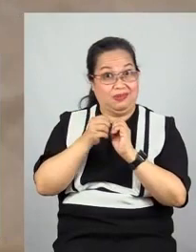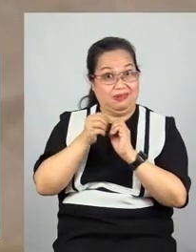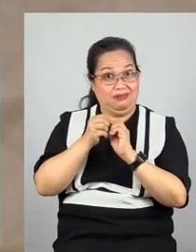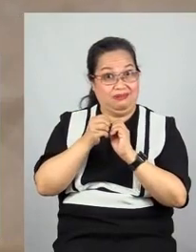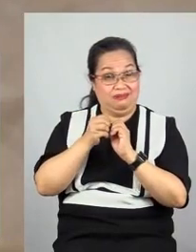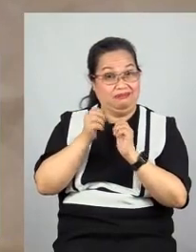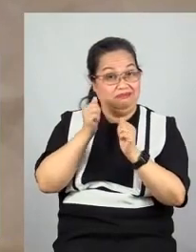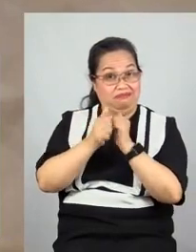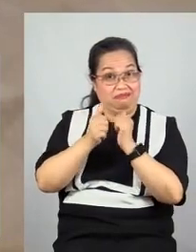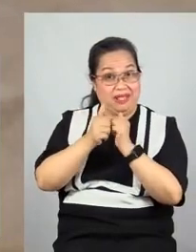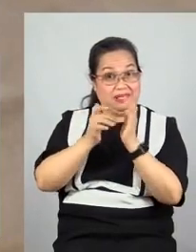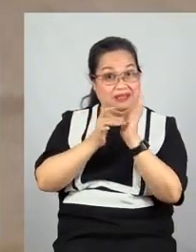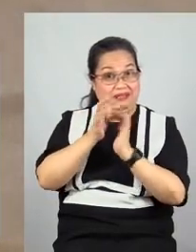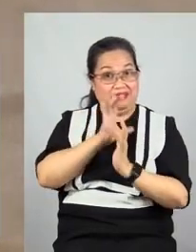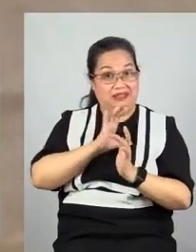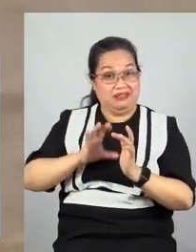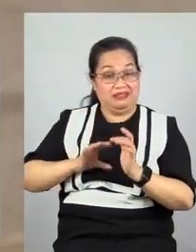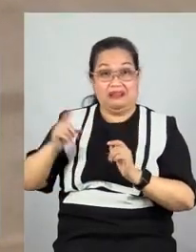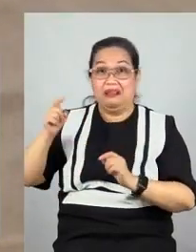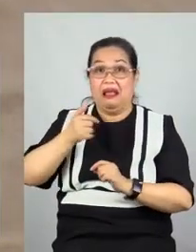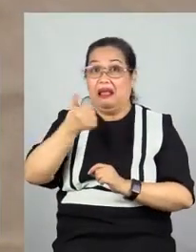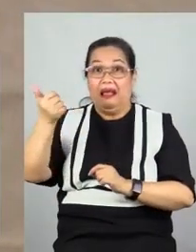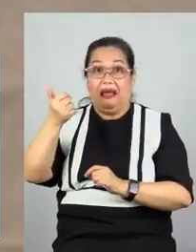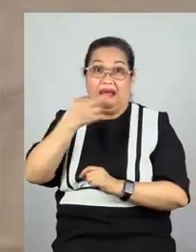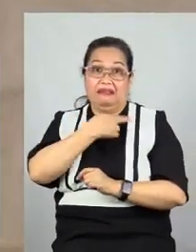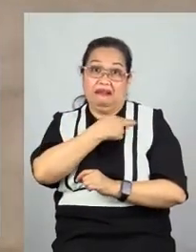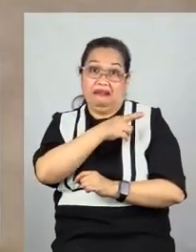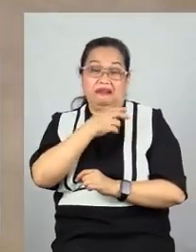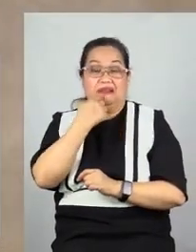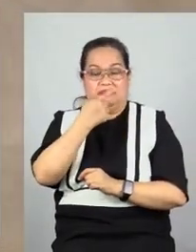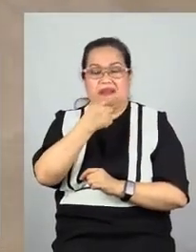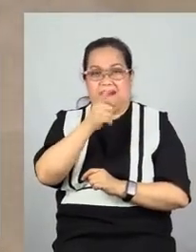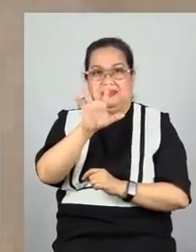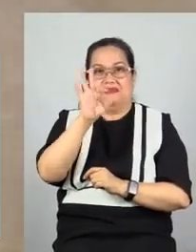Yun ang sinasabi ng iba, ng mga bulaang propeta.